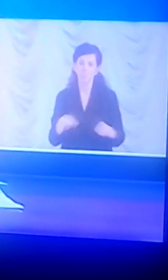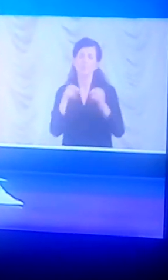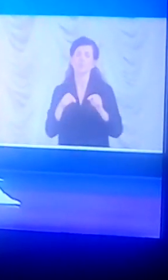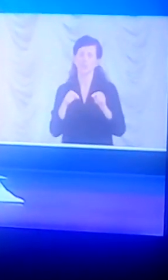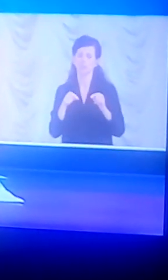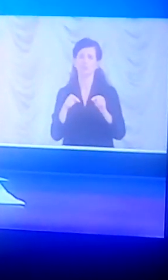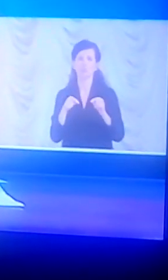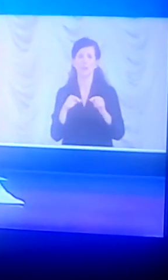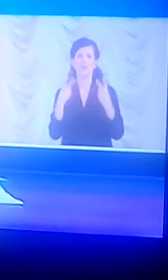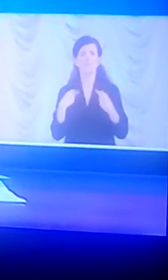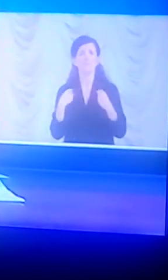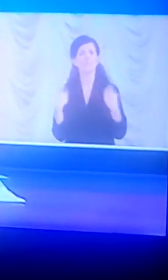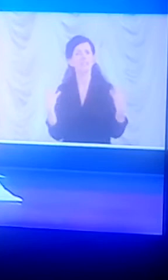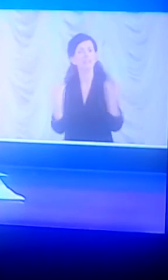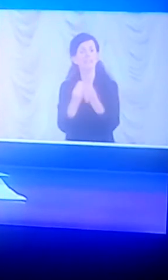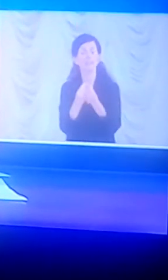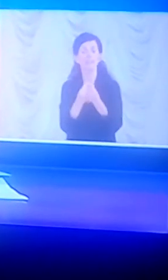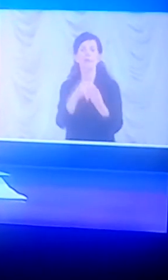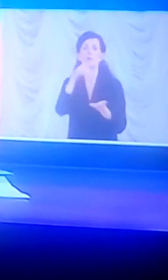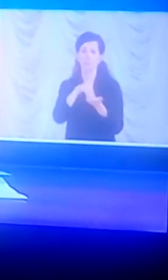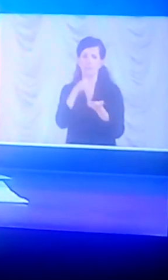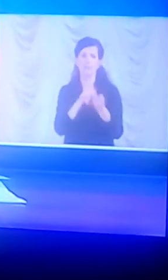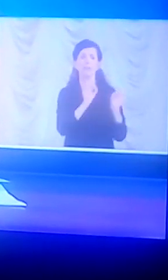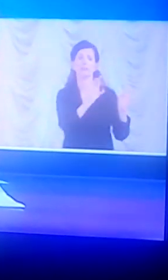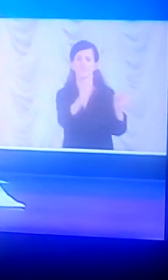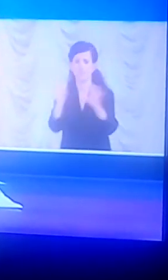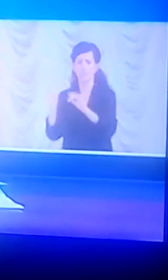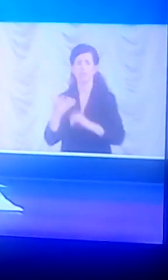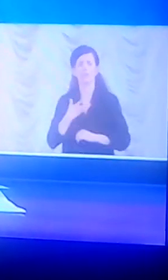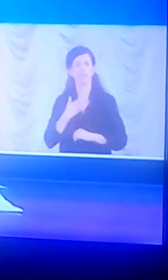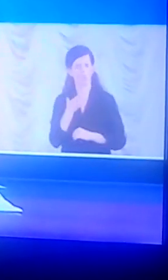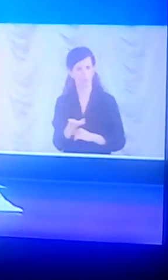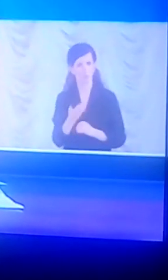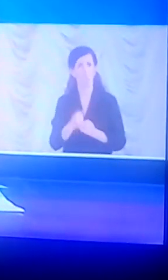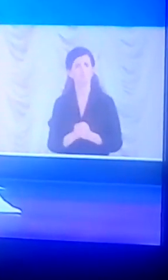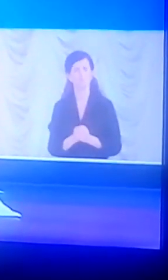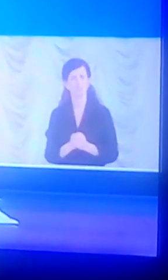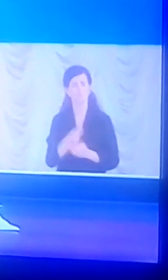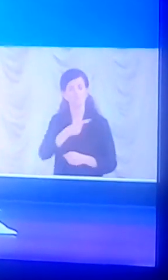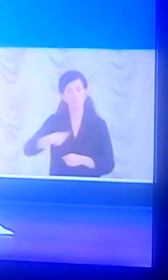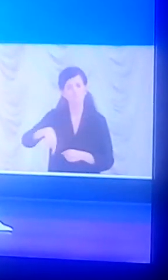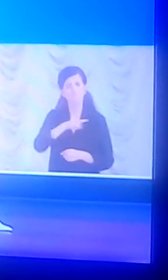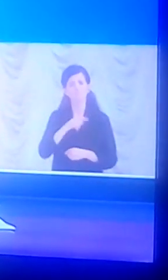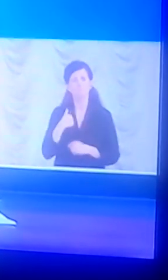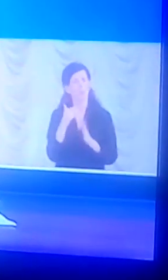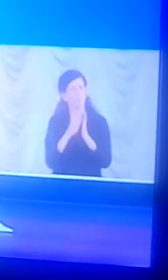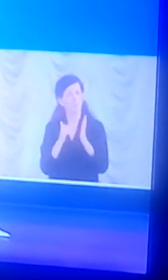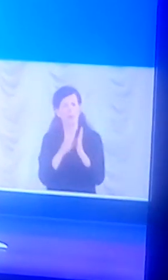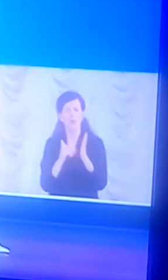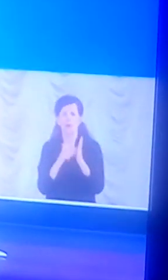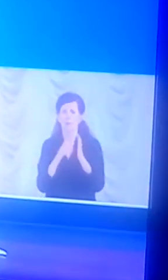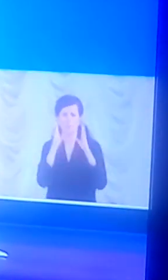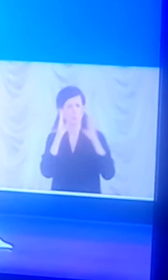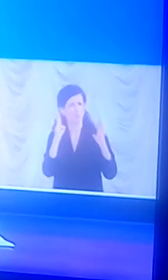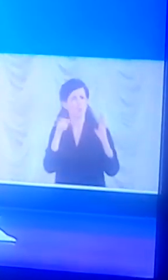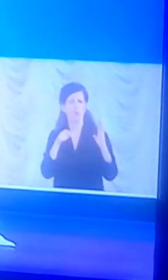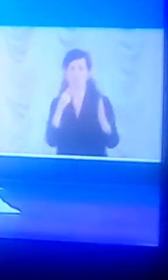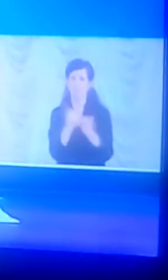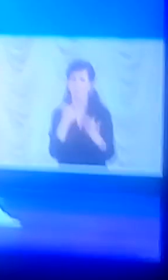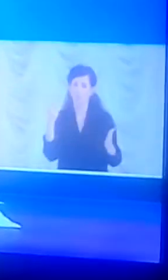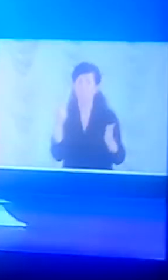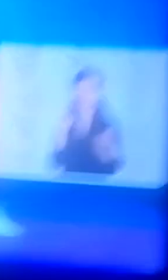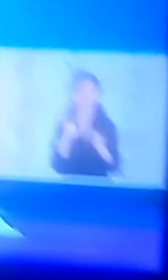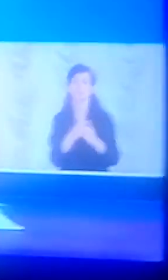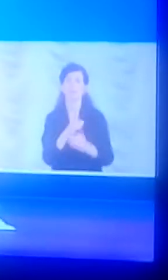con il virus conviveremo, ovviamente, e dovremo adottare tutte le precauzioni, anche i dispositivi